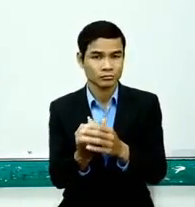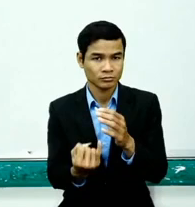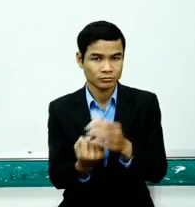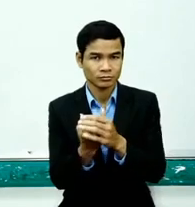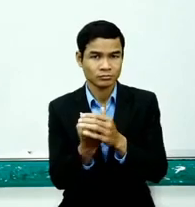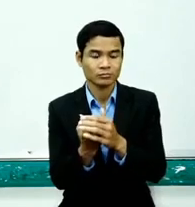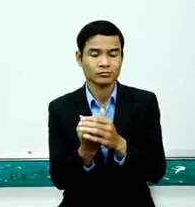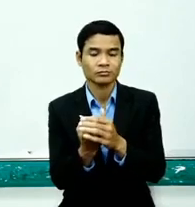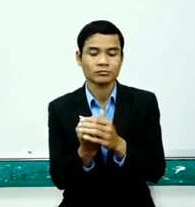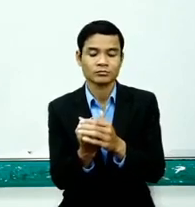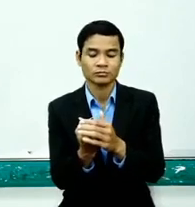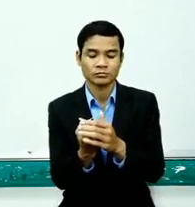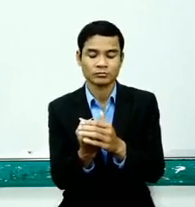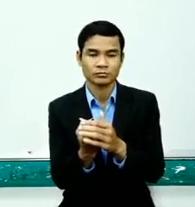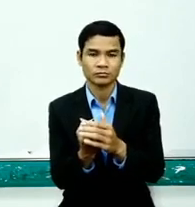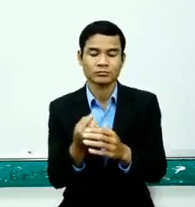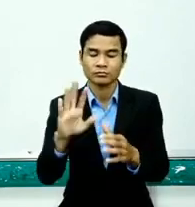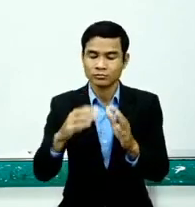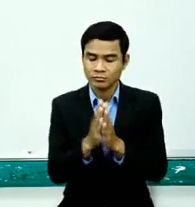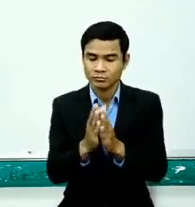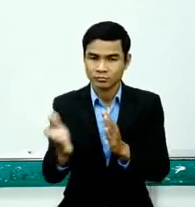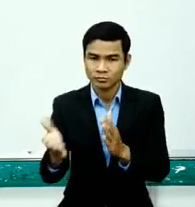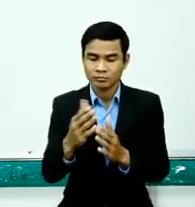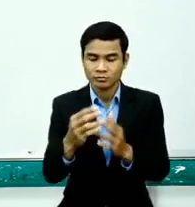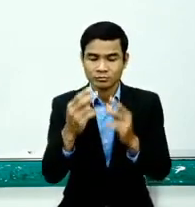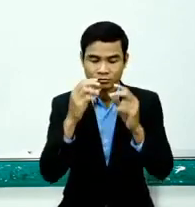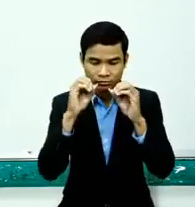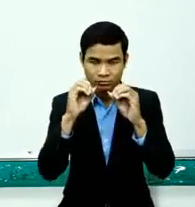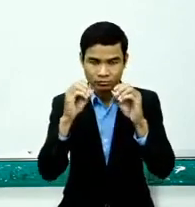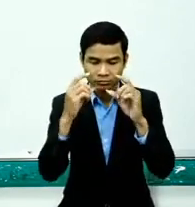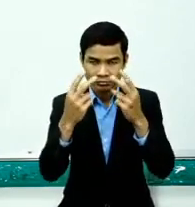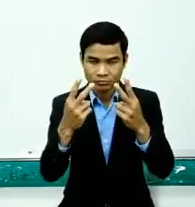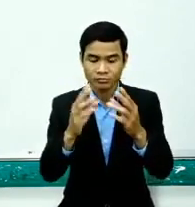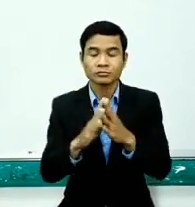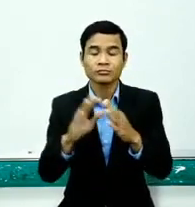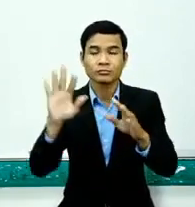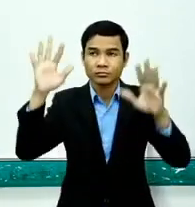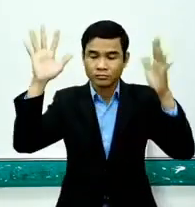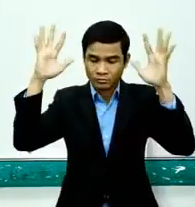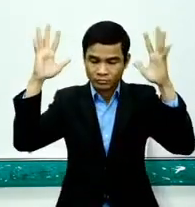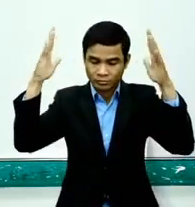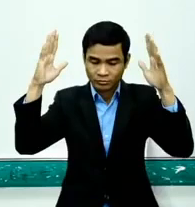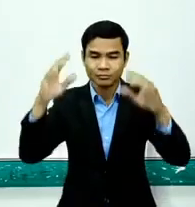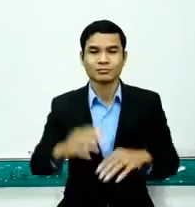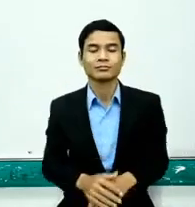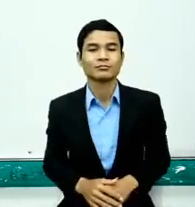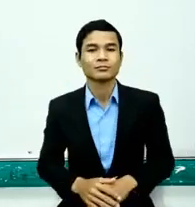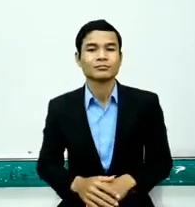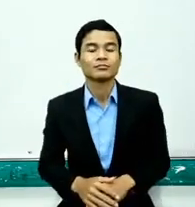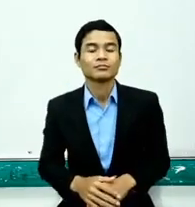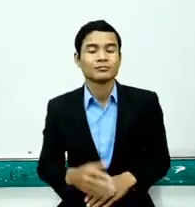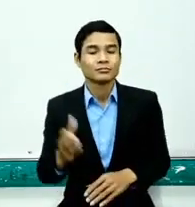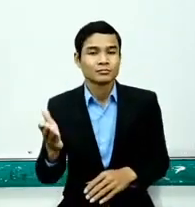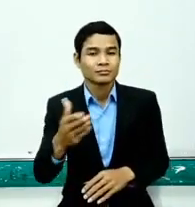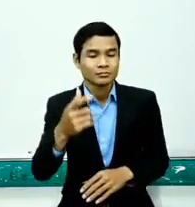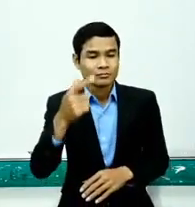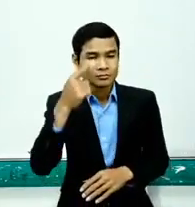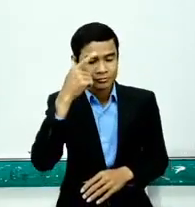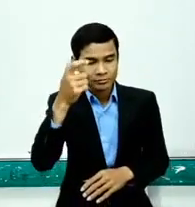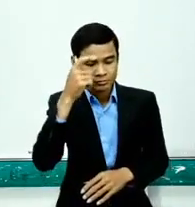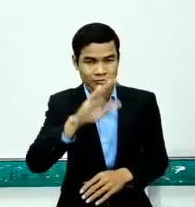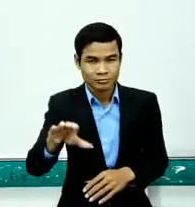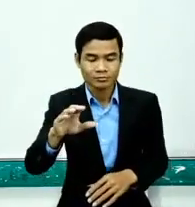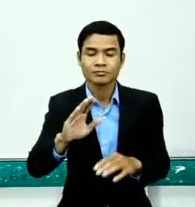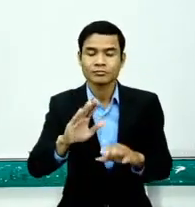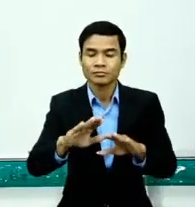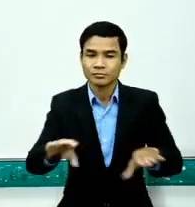ដោះអរគុណកូនកូនបើកភ្នែកកូនលើកដៃឡើងអបអរសាទរចាពូកែមែនតើណាកូនកូនរប